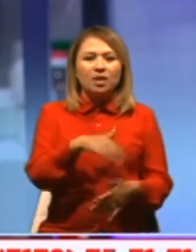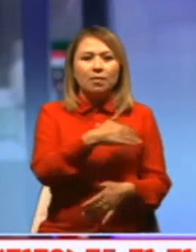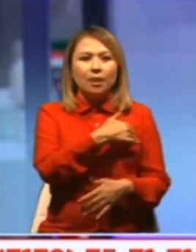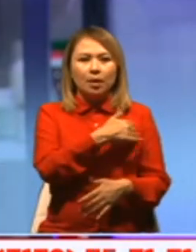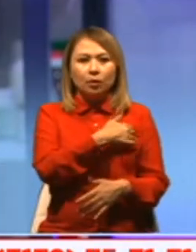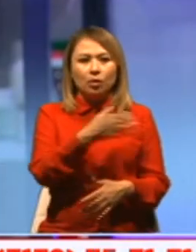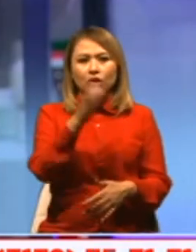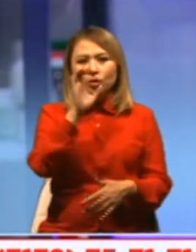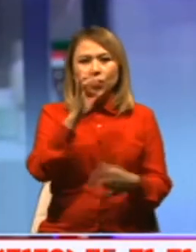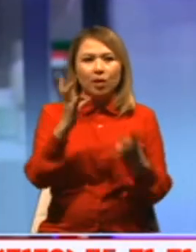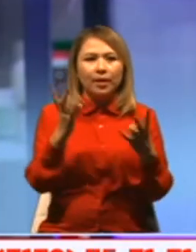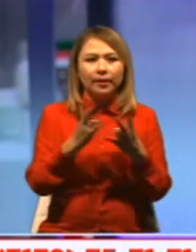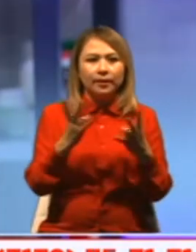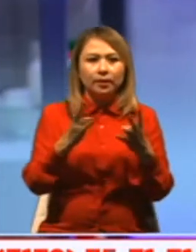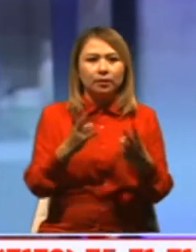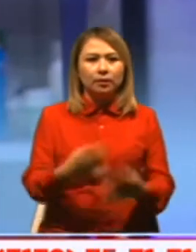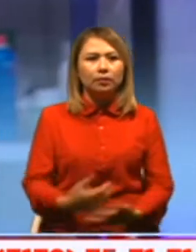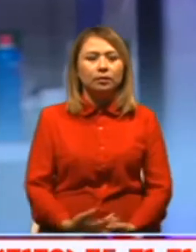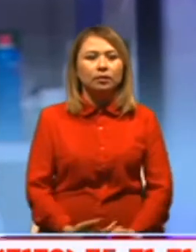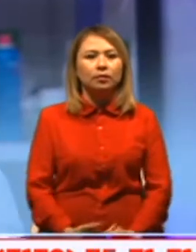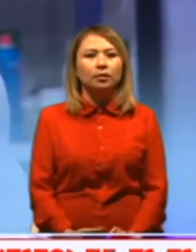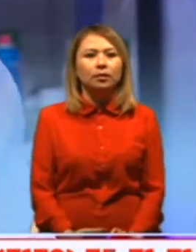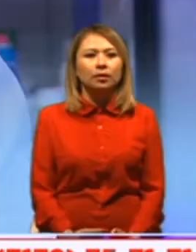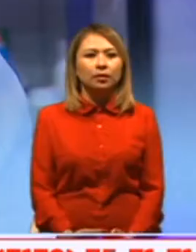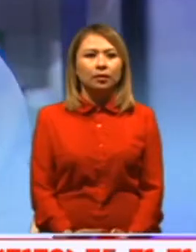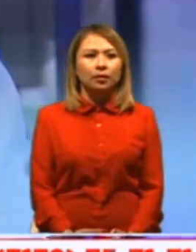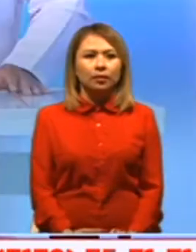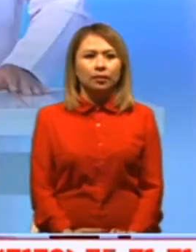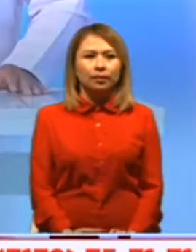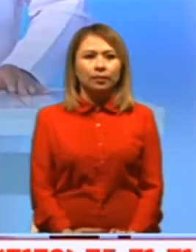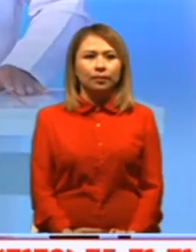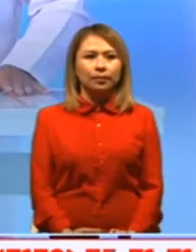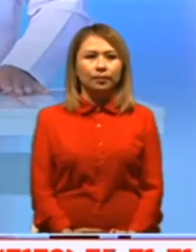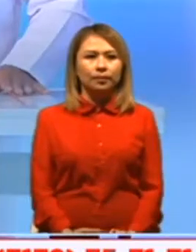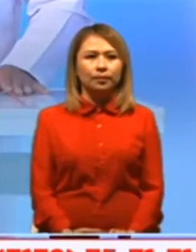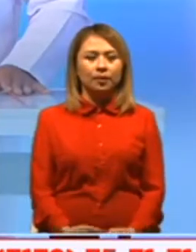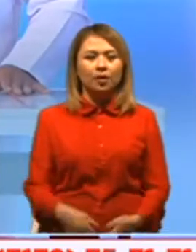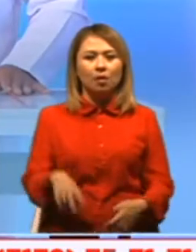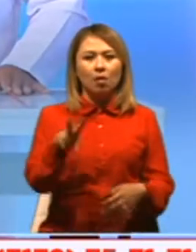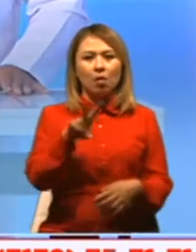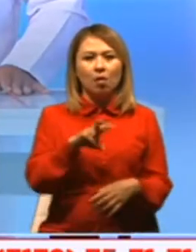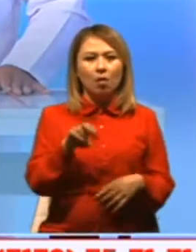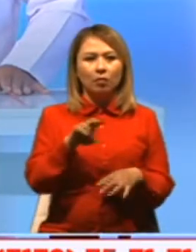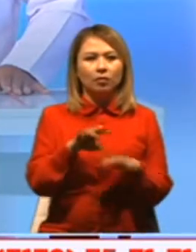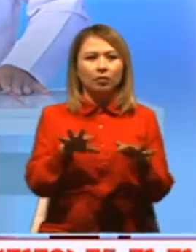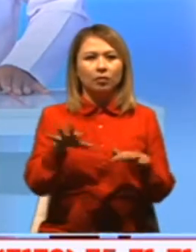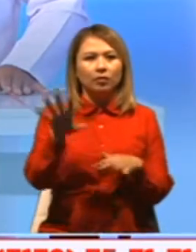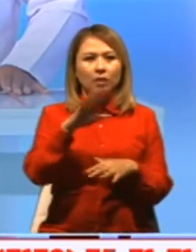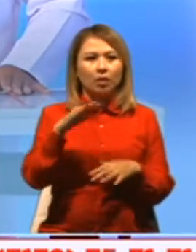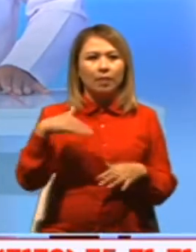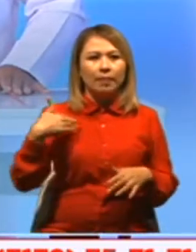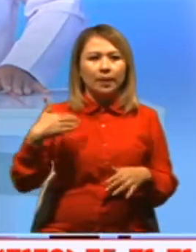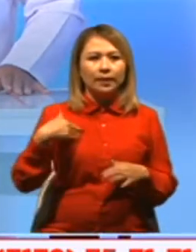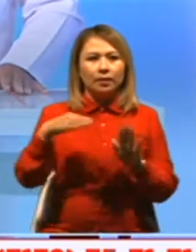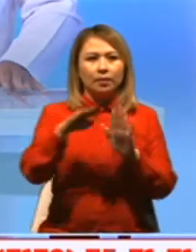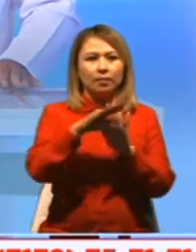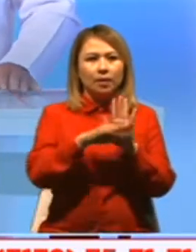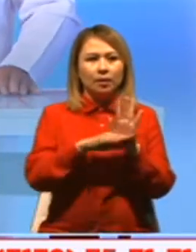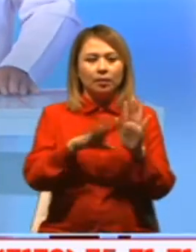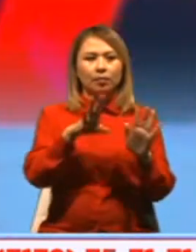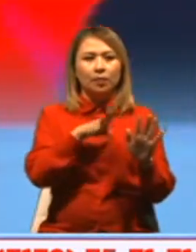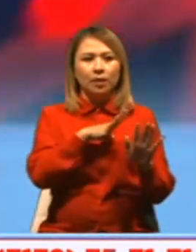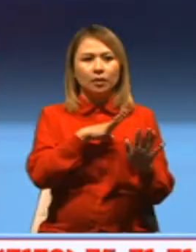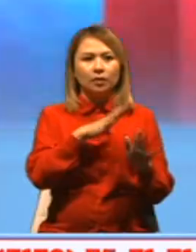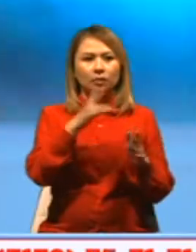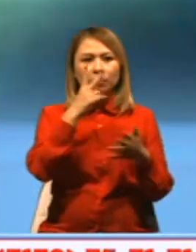суды. Ал енді бұл жерде екі нәрсе бар. Суды қатырып ішудің денсаулыққа пайдасы туралы арнайы сюжет бейне